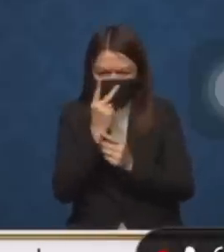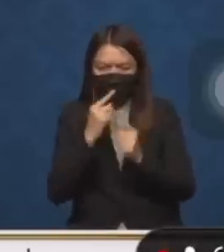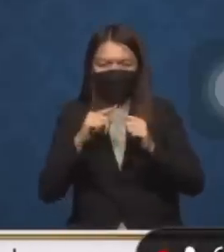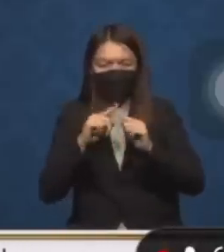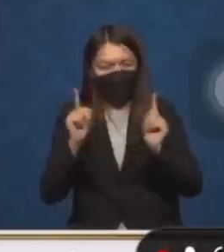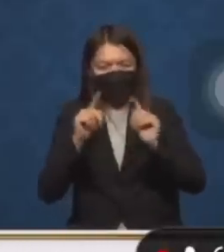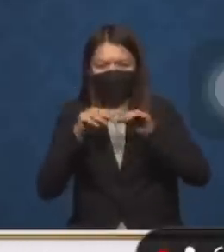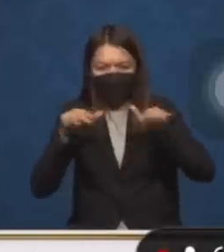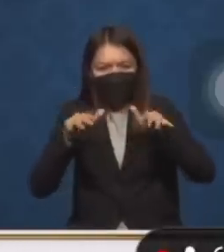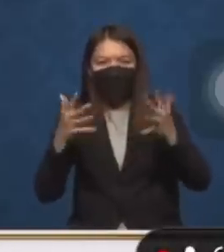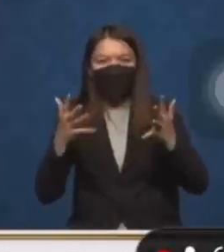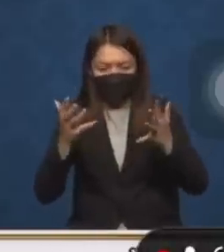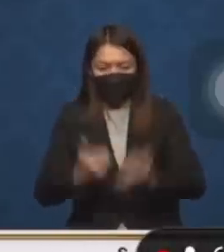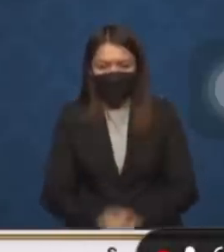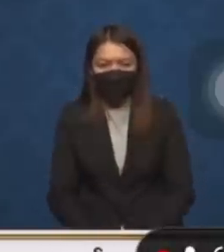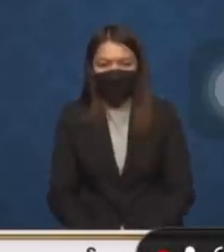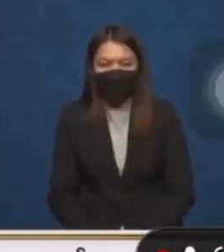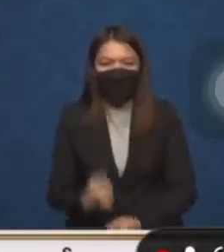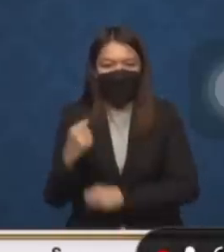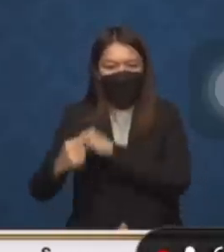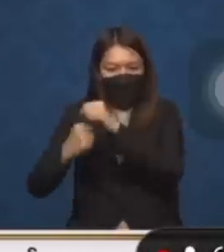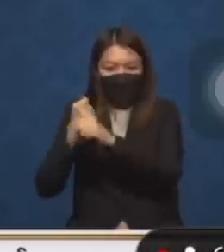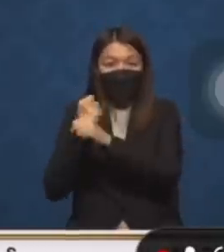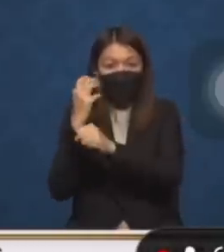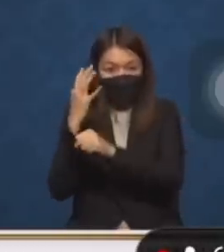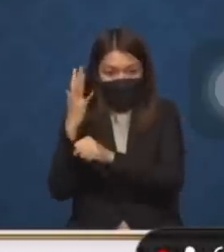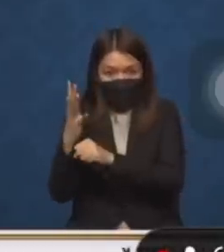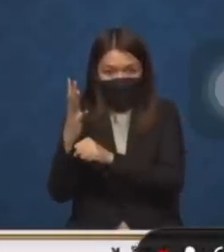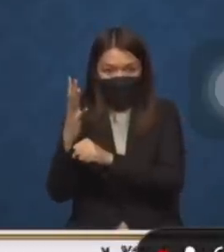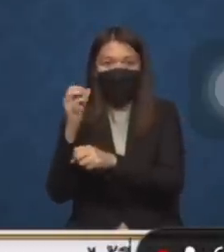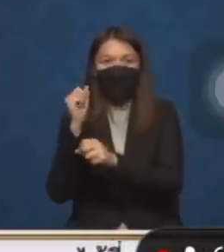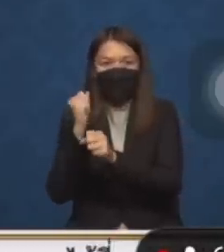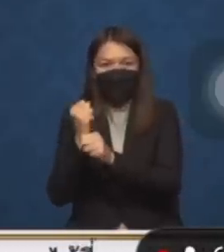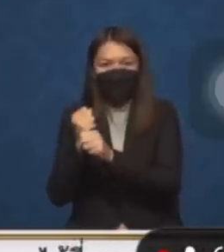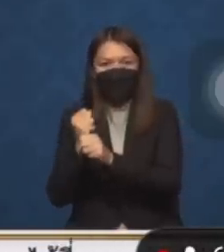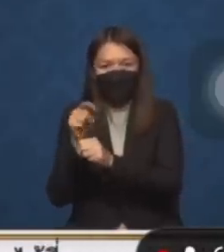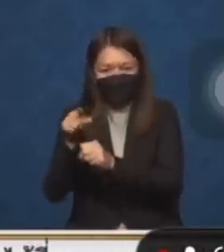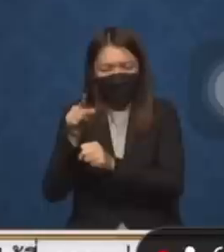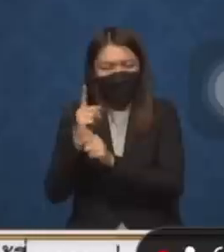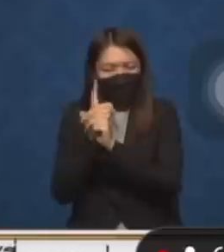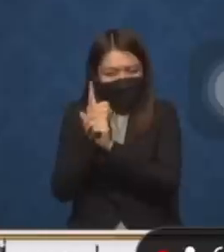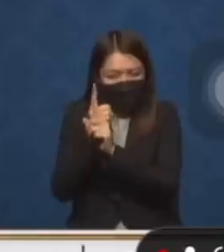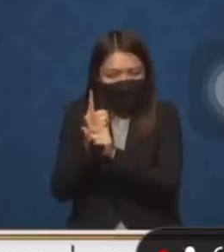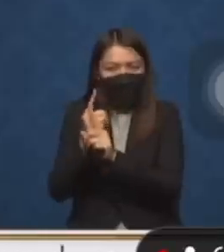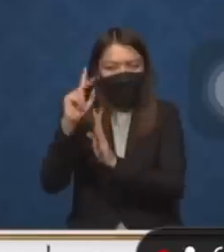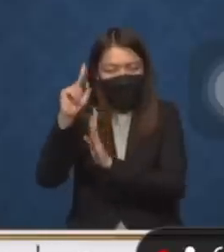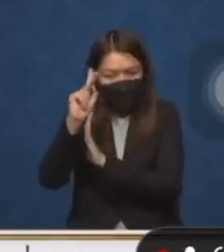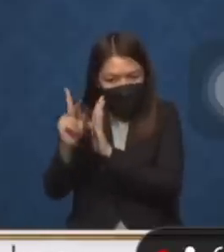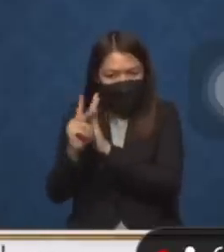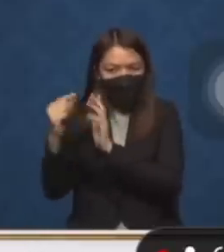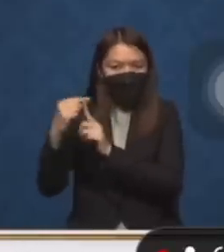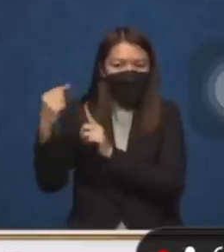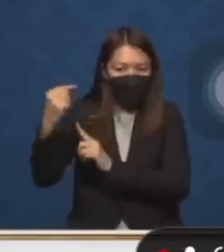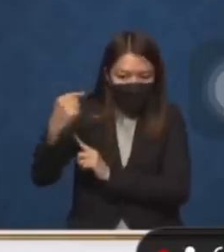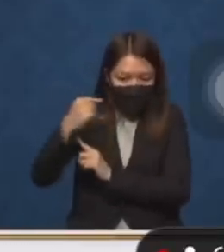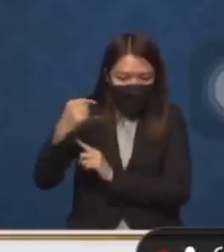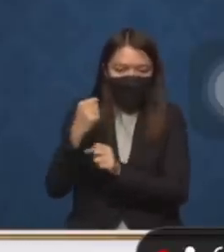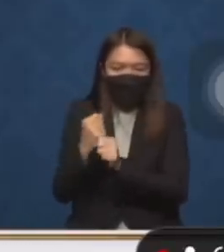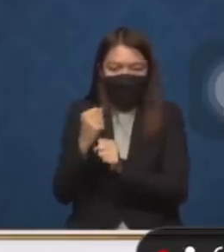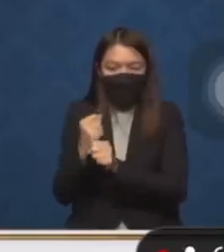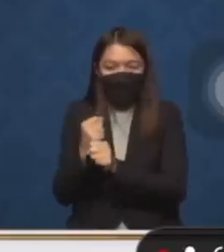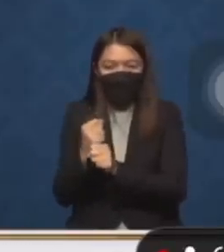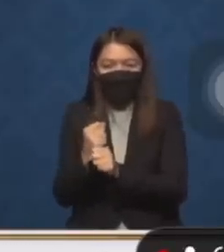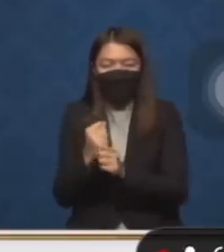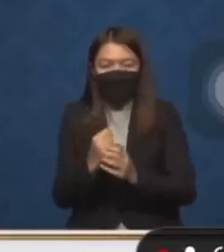บเป็นเวลาเกิ่ม 5 ปีที่เราอยู่ภายใต้ประกาศ 196257และคำสงขหนาขศ.ช.3.25